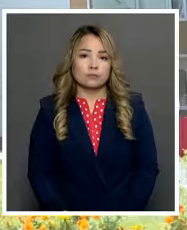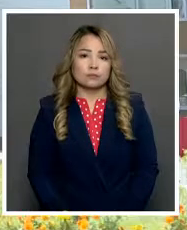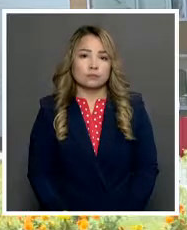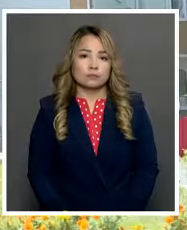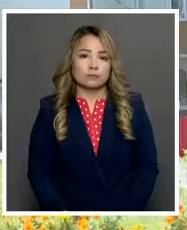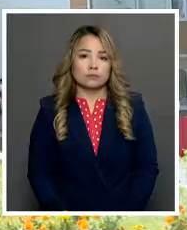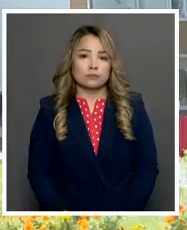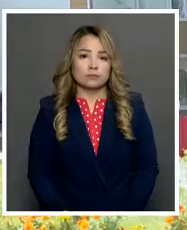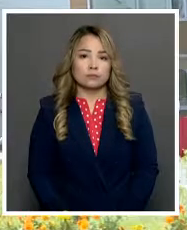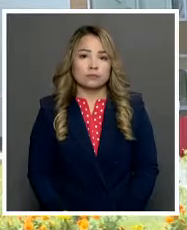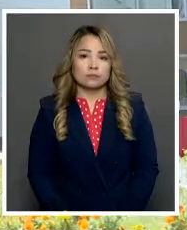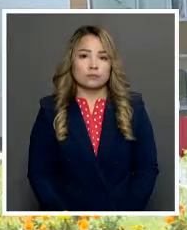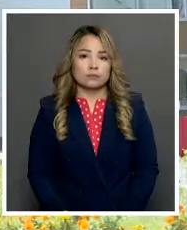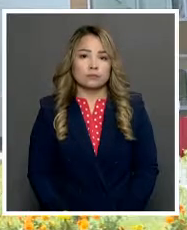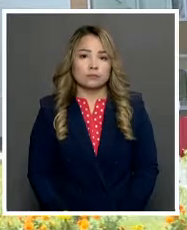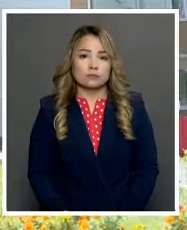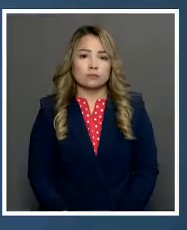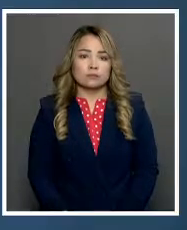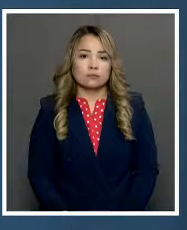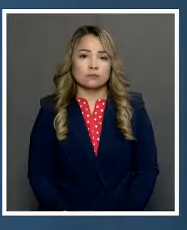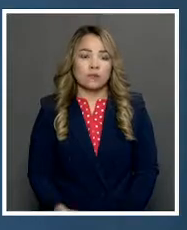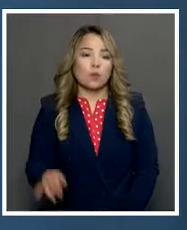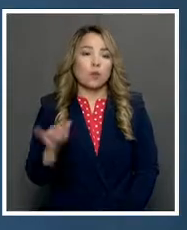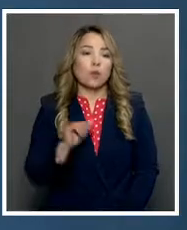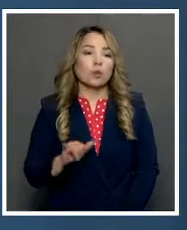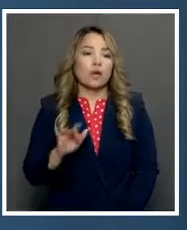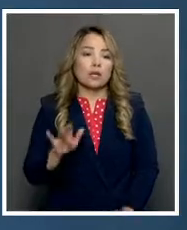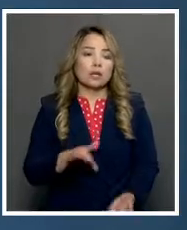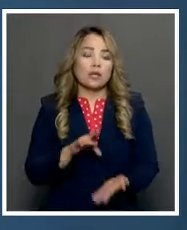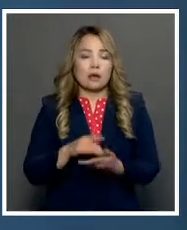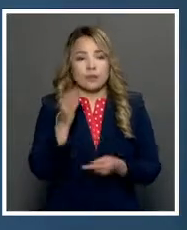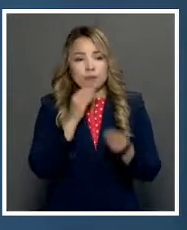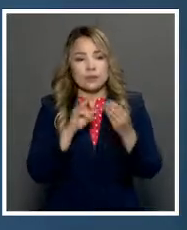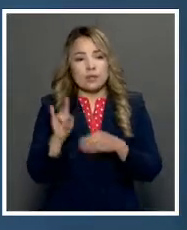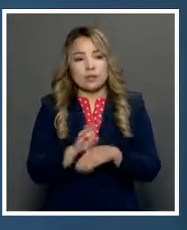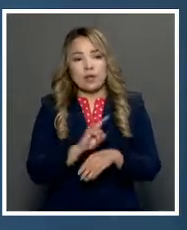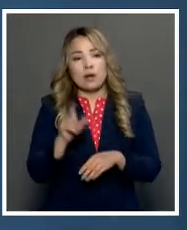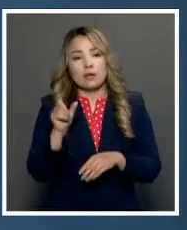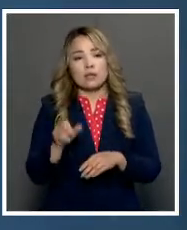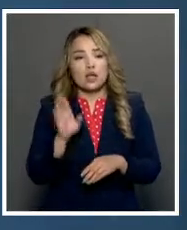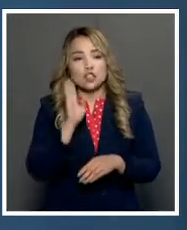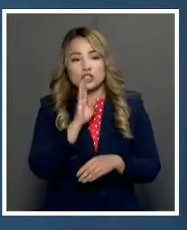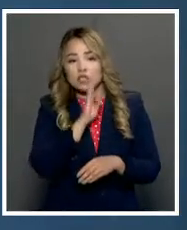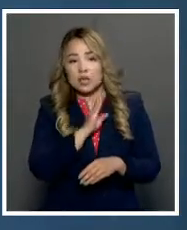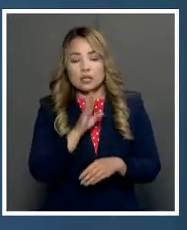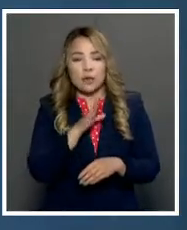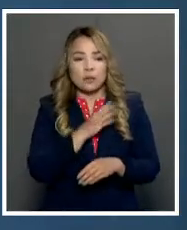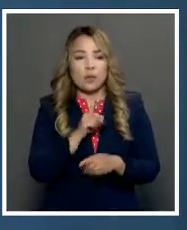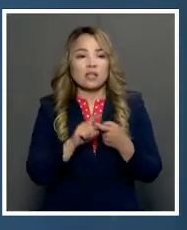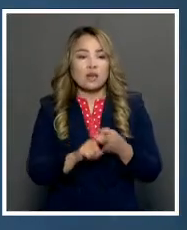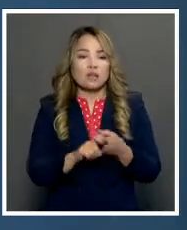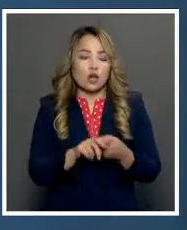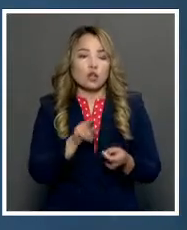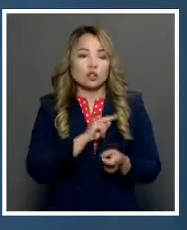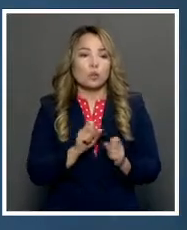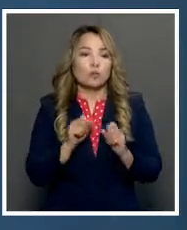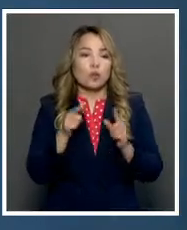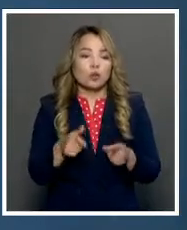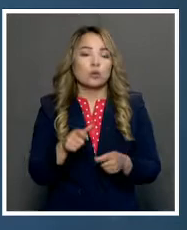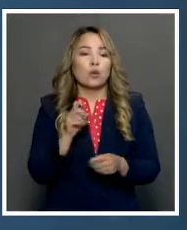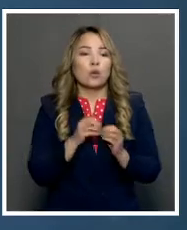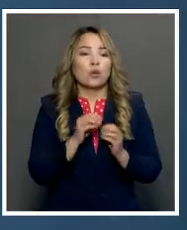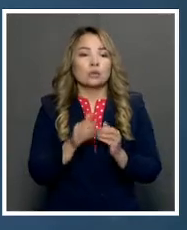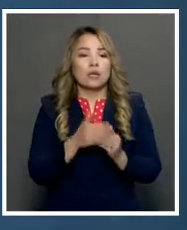ұлттық арнасы, Шымкент қаласынан. Оралда алаяқ әйел инфекциялық ауруханаға жұмысқа орналастырамын деп